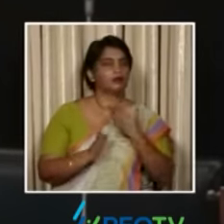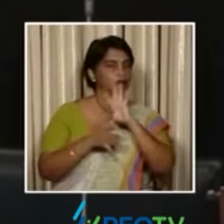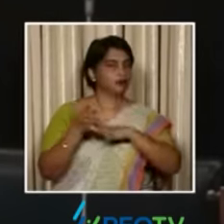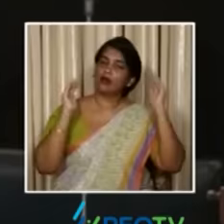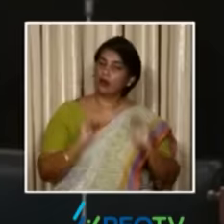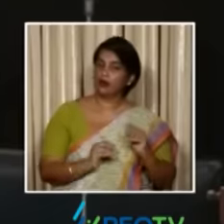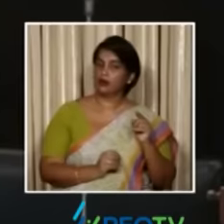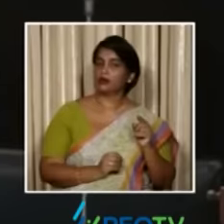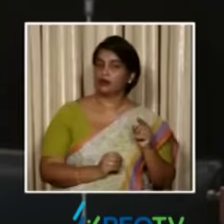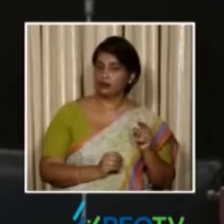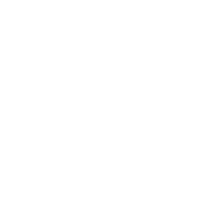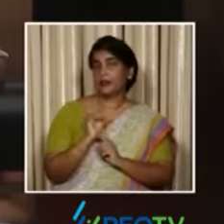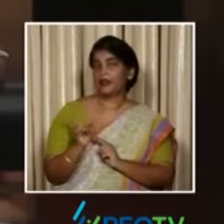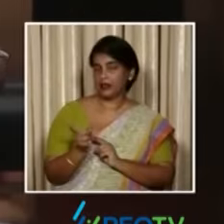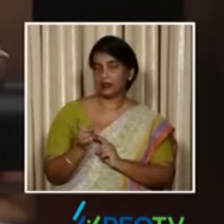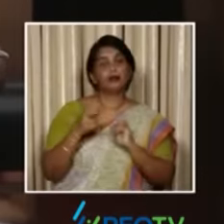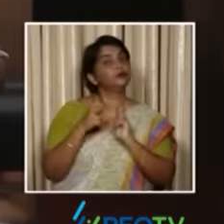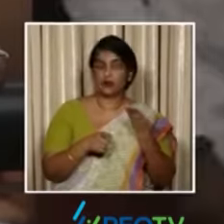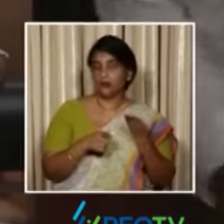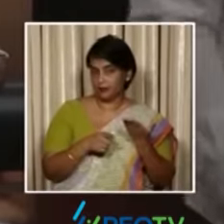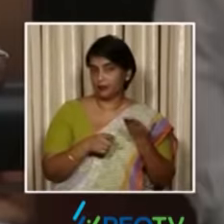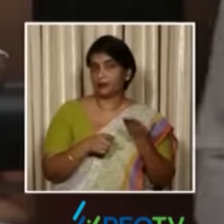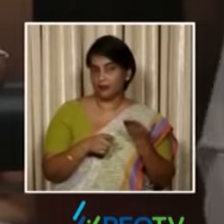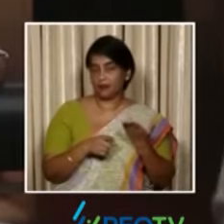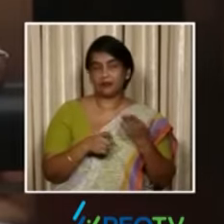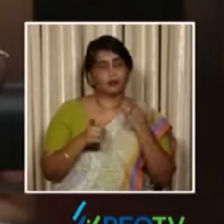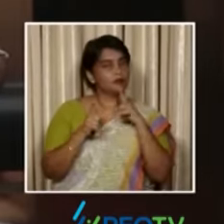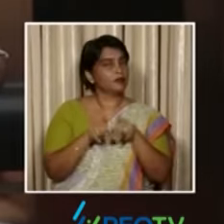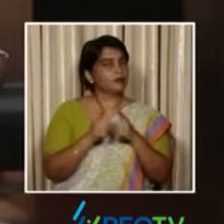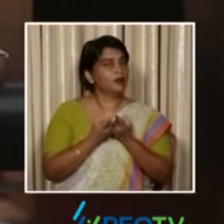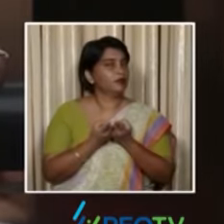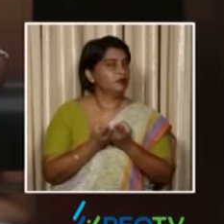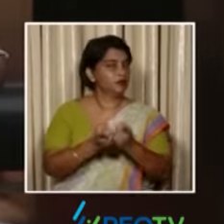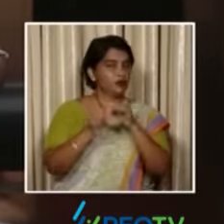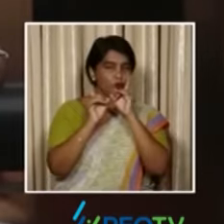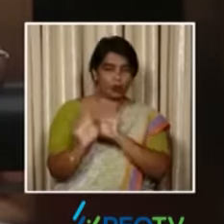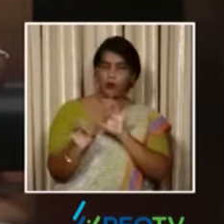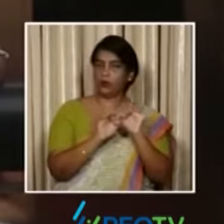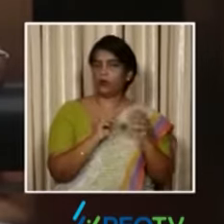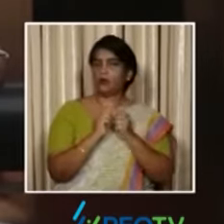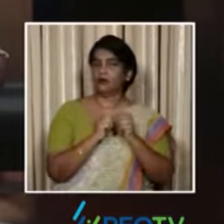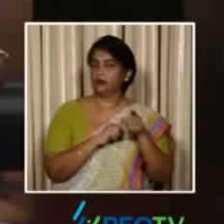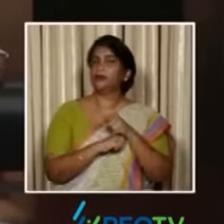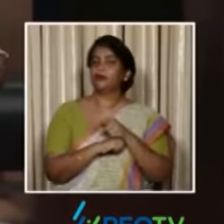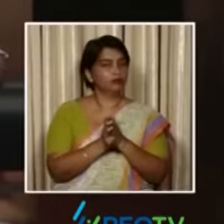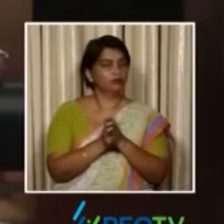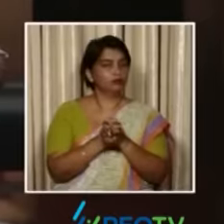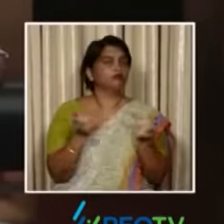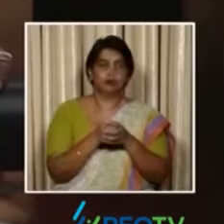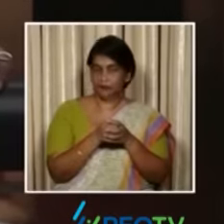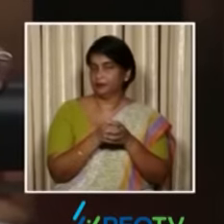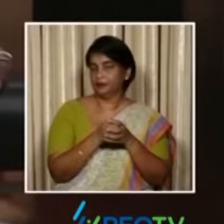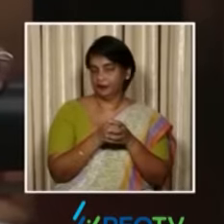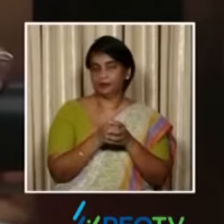කර ගැනීමටද පුළුවන් වනව ඇති. ඔබතුමාලා කියනවා සමාන්තර එක හා සමාන ඩුප්ලිකේට් වෙන වැඩ කරන ආයතන දැන් ඒක රාශිය කරලා මර්ජ්